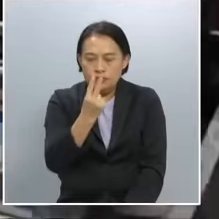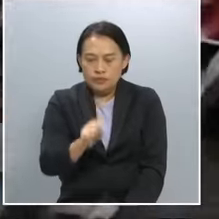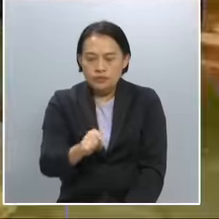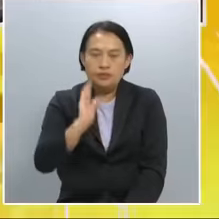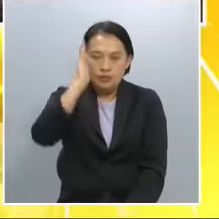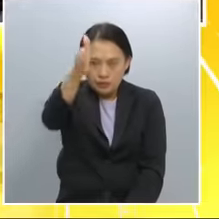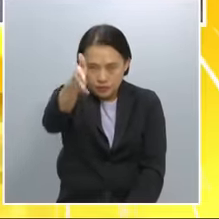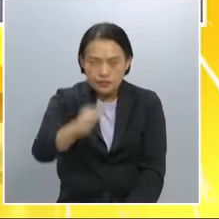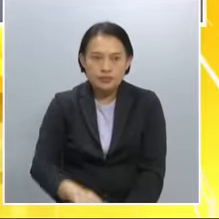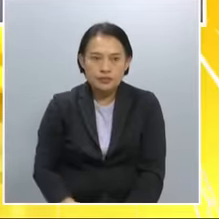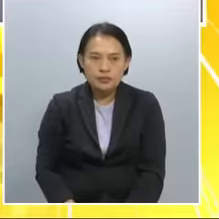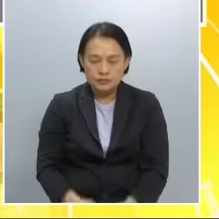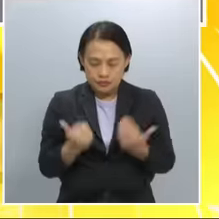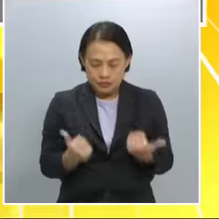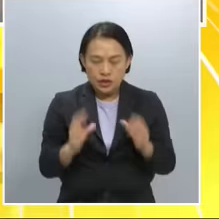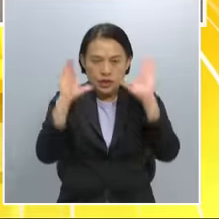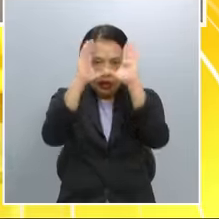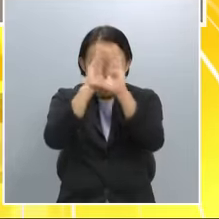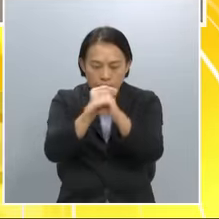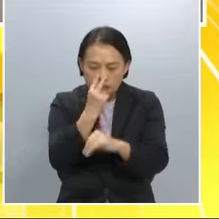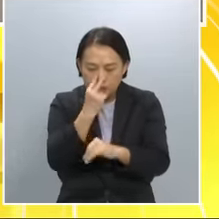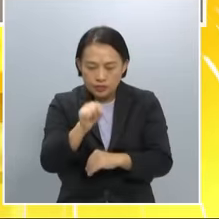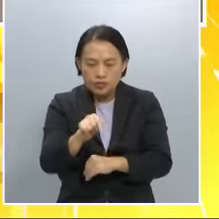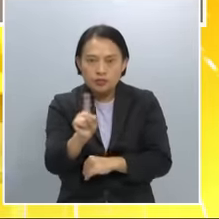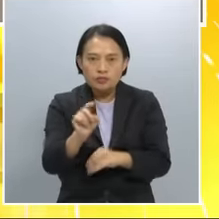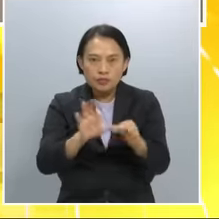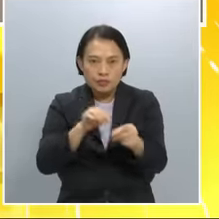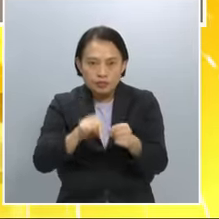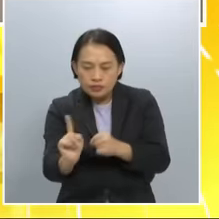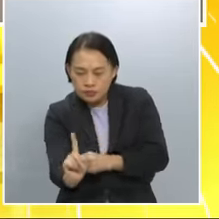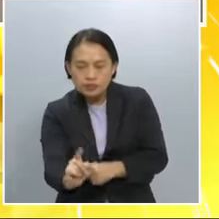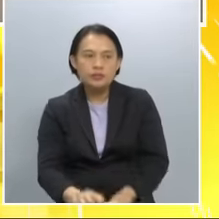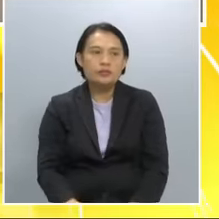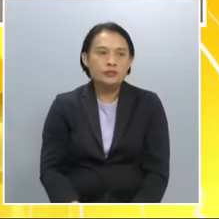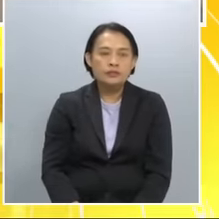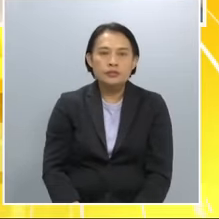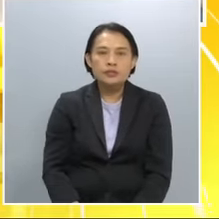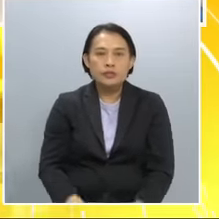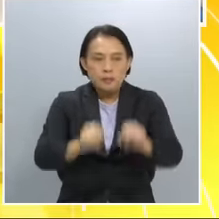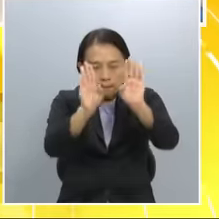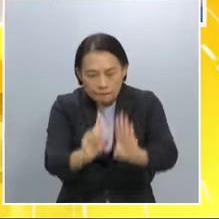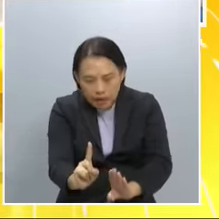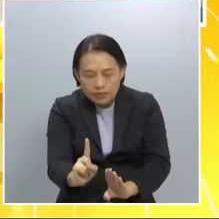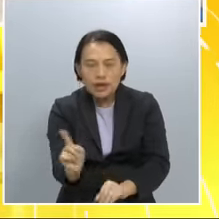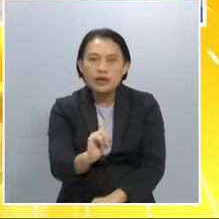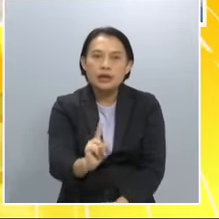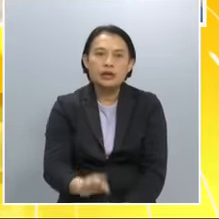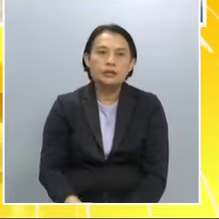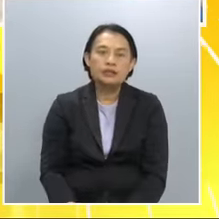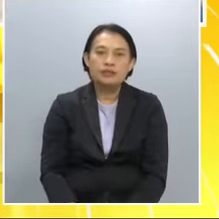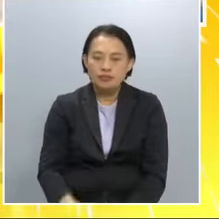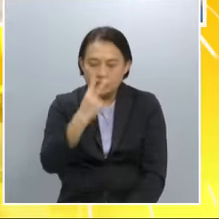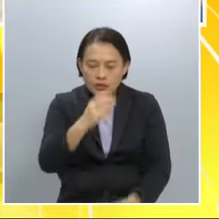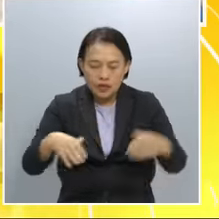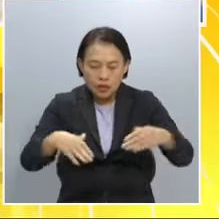เดี๋ยวคืนวันนี้พอเสร็จสับปุ๊บรอดูว่ามันจะเป็นพายุหรือไม่ประการใดเพราะถ้าฟังจากพรรคการเมื